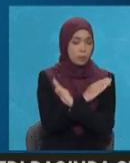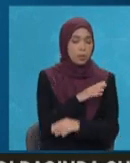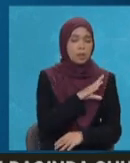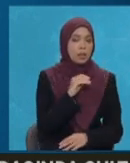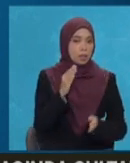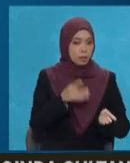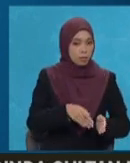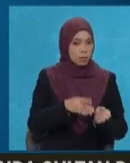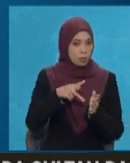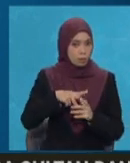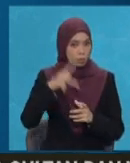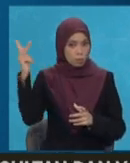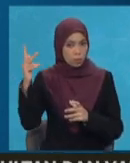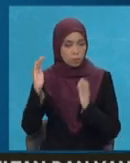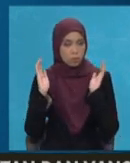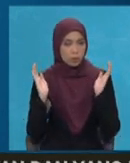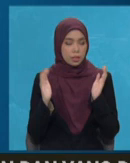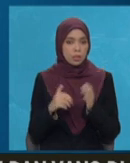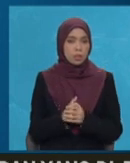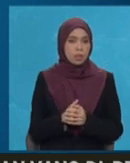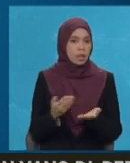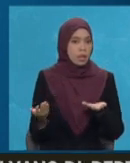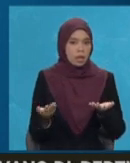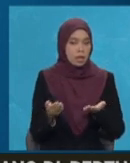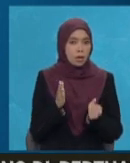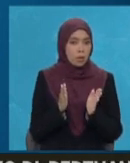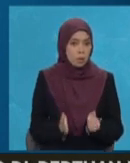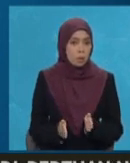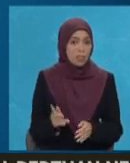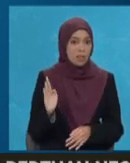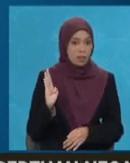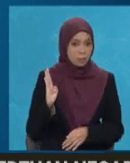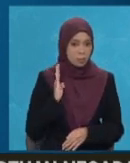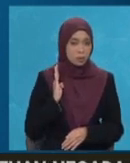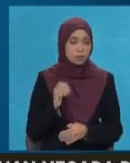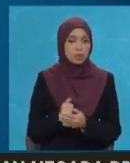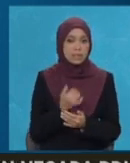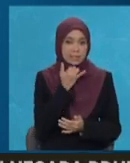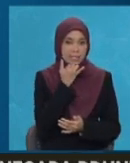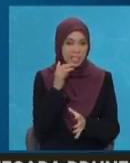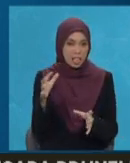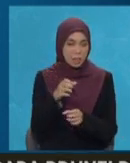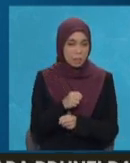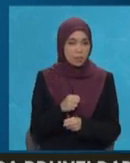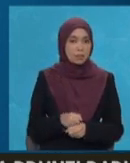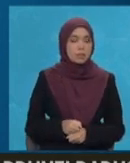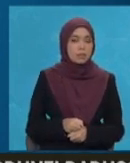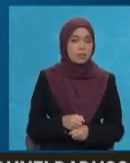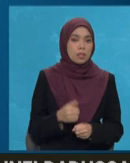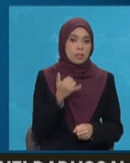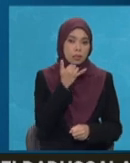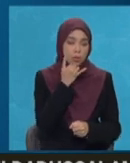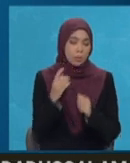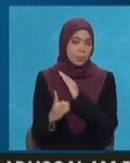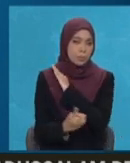majikan yang mengambil menggaji pesan lain boleh dikenakan denda sebanyak 3000 Ringgit bagi setiap seorang kesalah